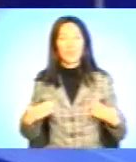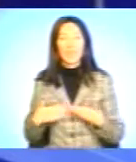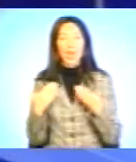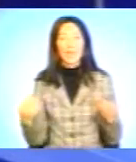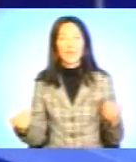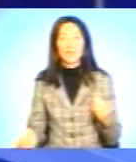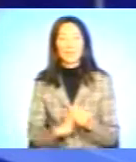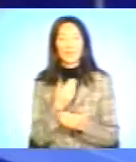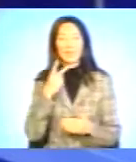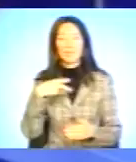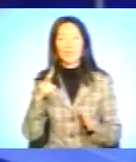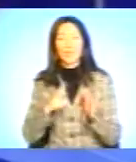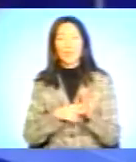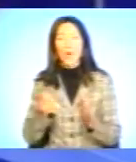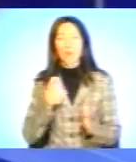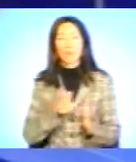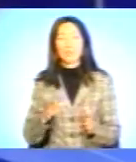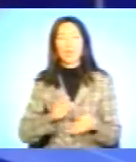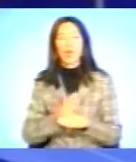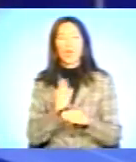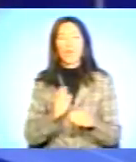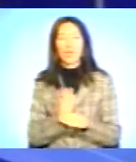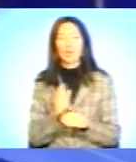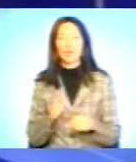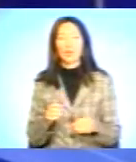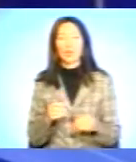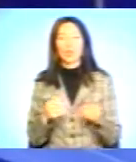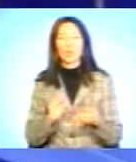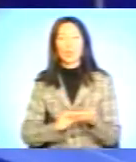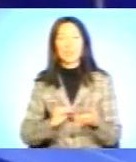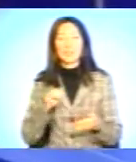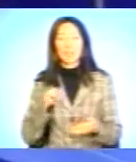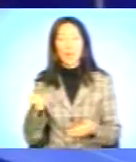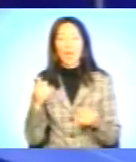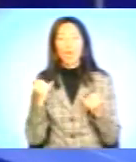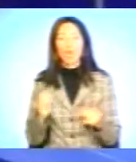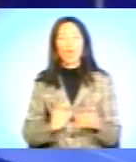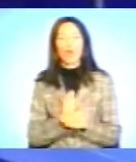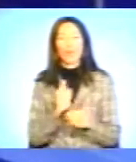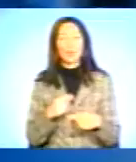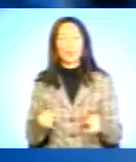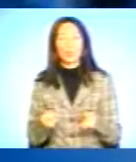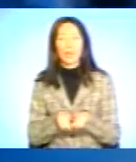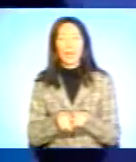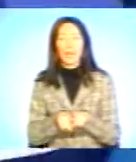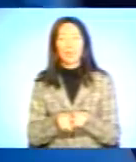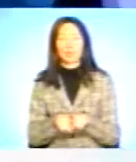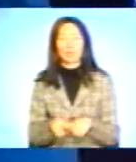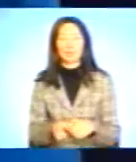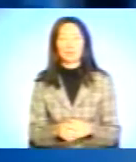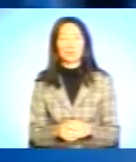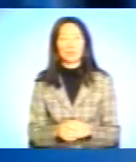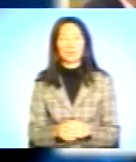Вітаю вас. Новини 27 вересня у викладі журналістів ТТБ. Сьогодні у випуску про таке.